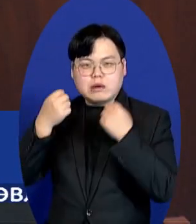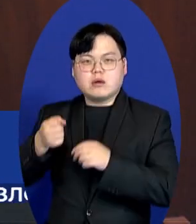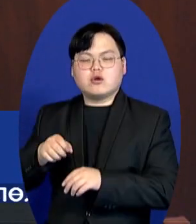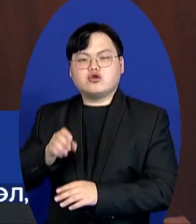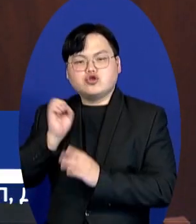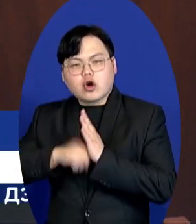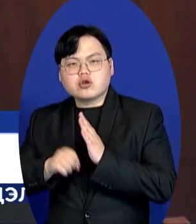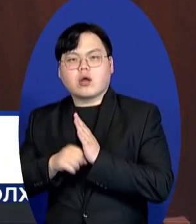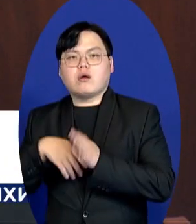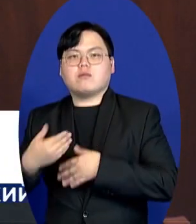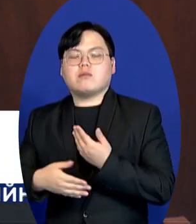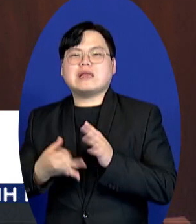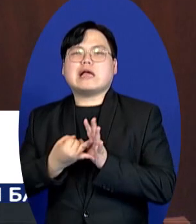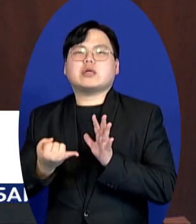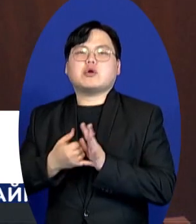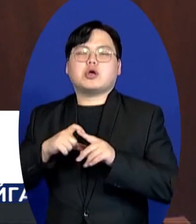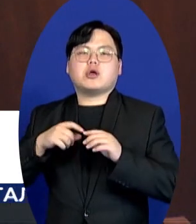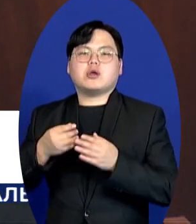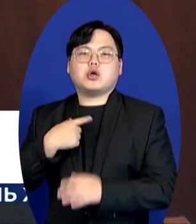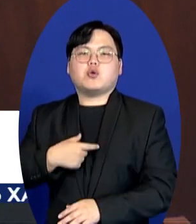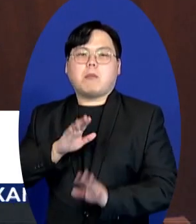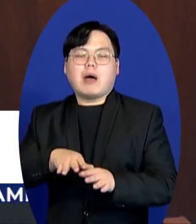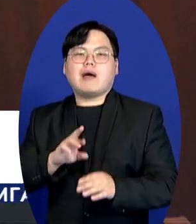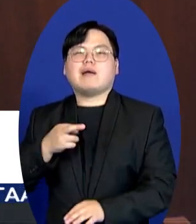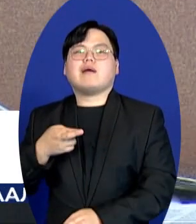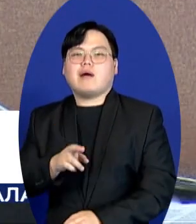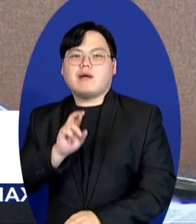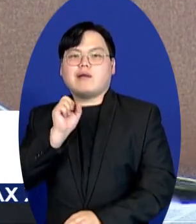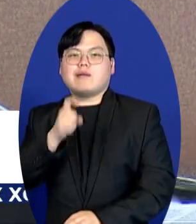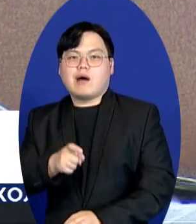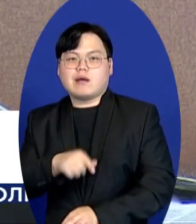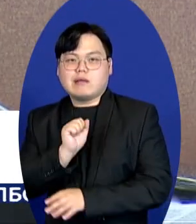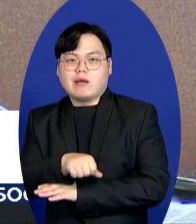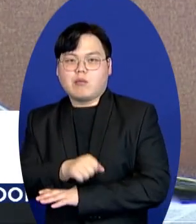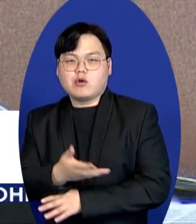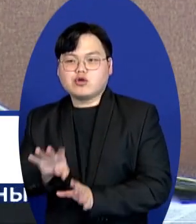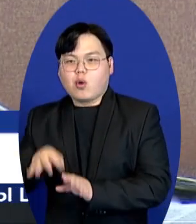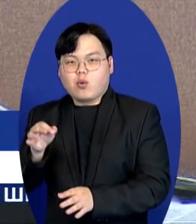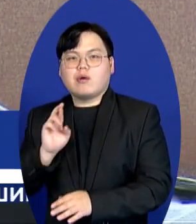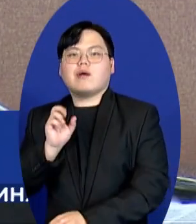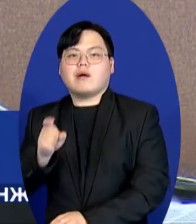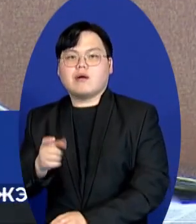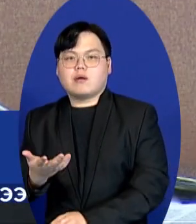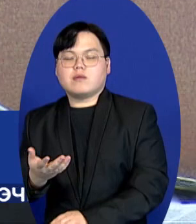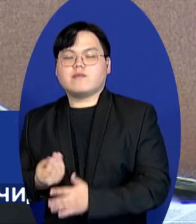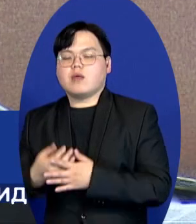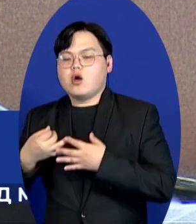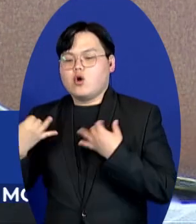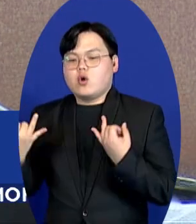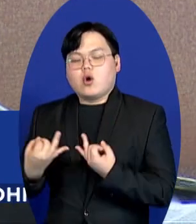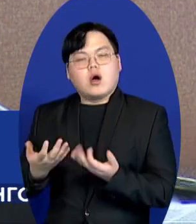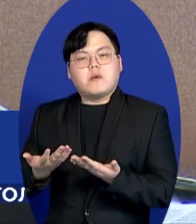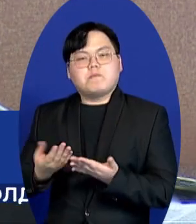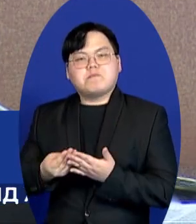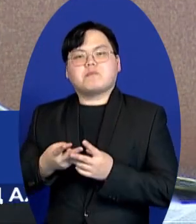бол энэ 76 гишүүн байгаад яах вэ? Сонгуул яваад яах вэ? Үндсэн хуулийн цэц парламентын одоо гаргаж байгаа үндсэн хуулийн нэмэлт өөрчлөлтийг